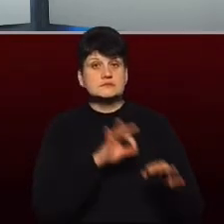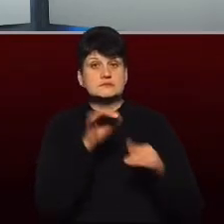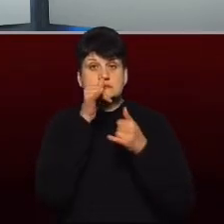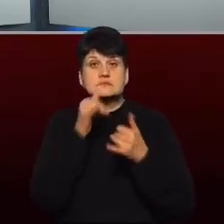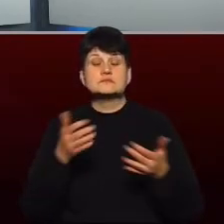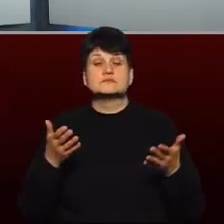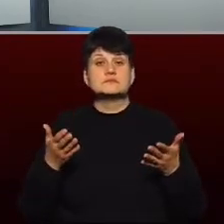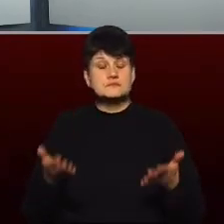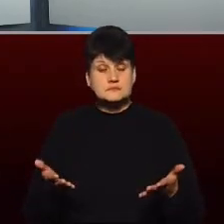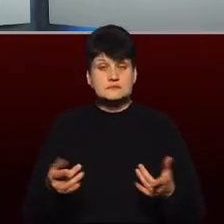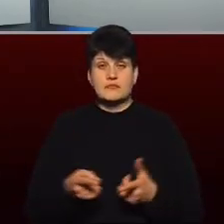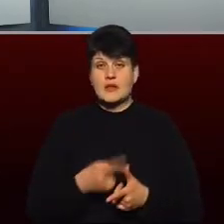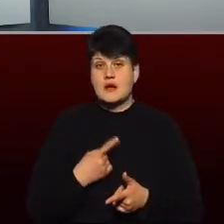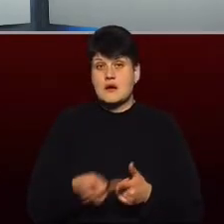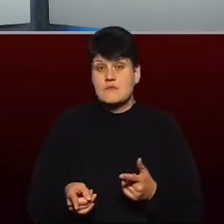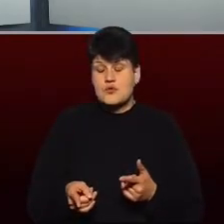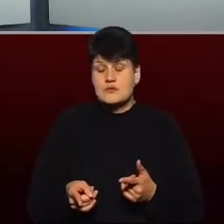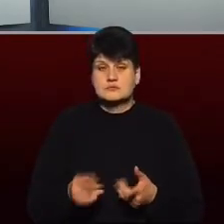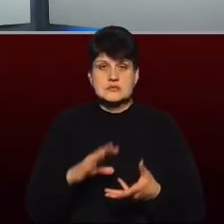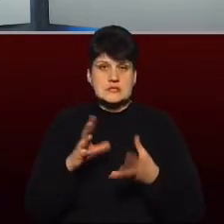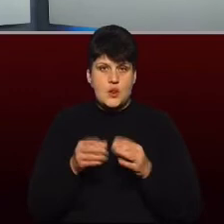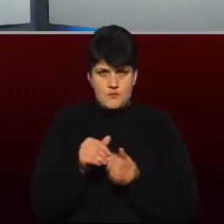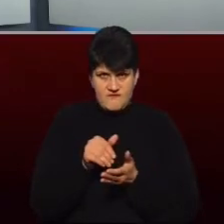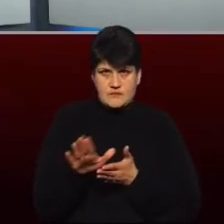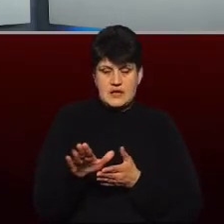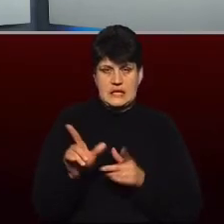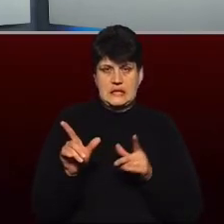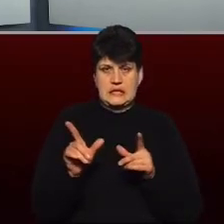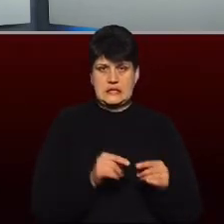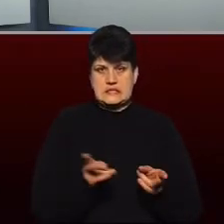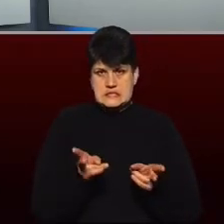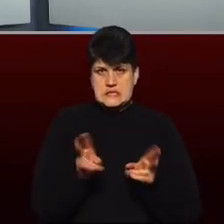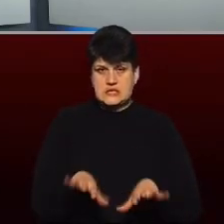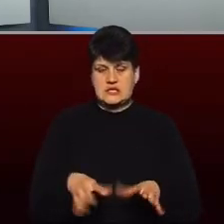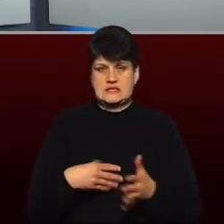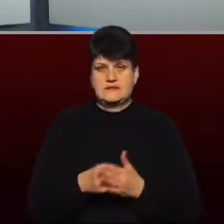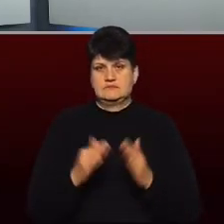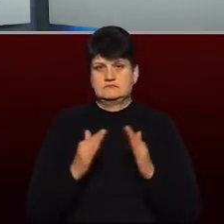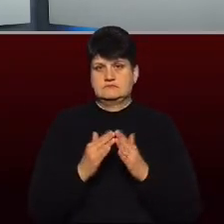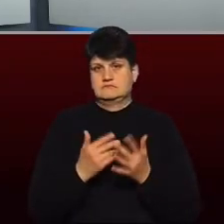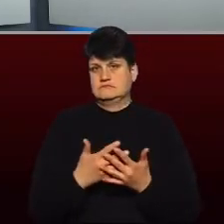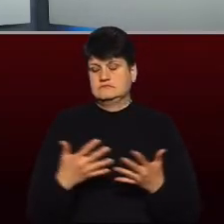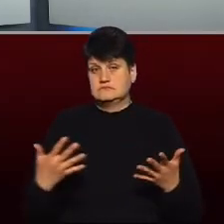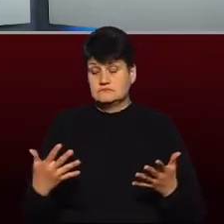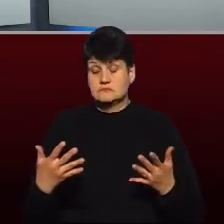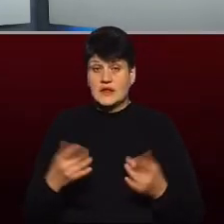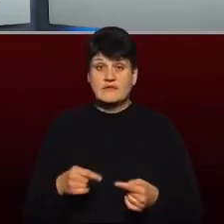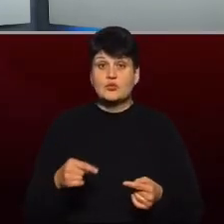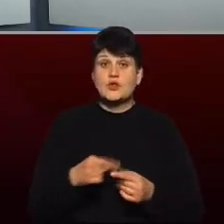ж, ну, загалом відмовляються їхати, залишати свою оселю і так далі. Відповідно, питання